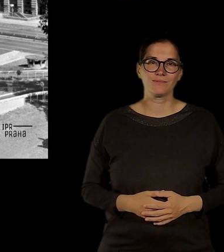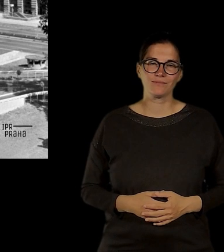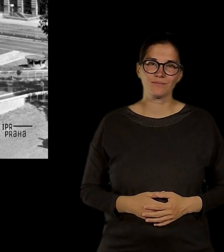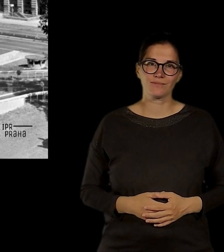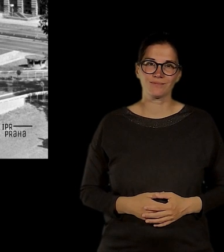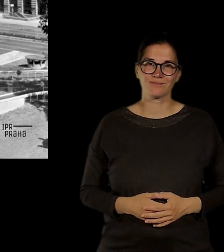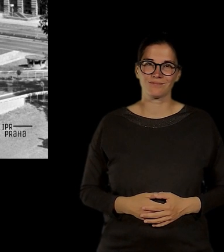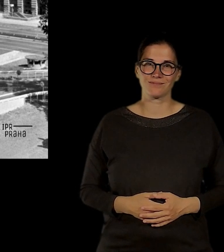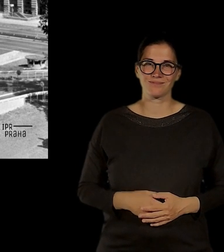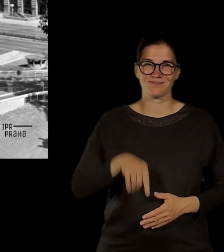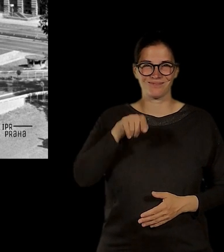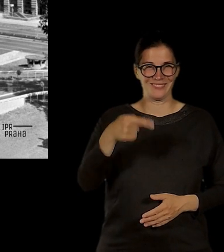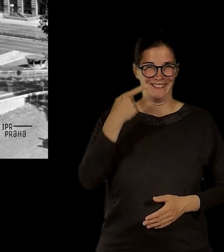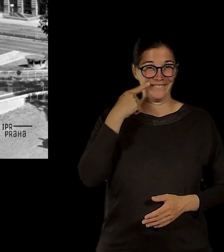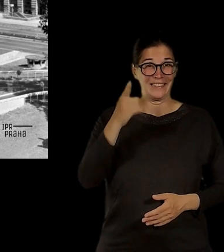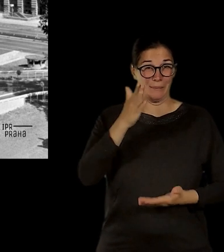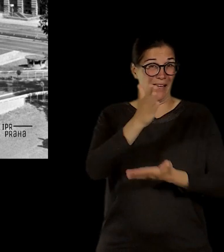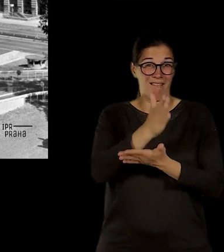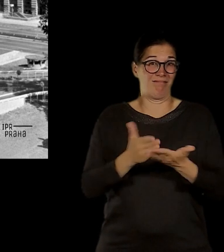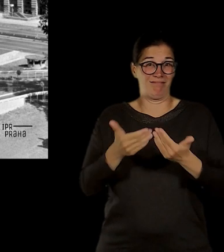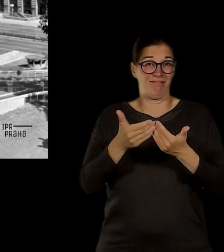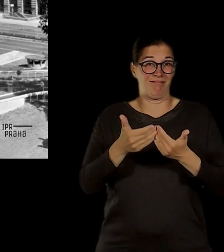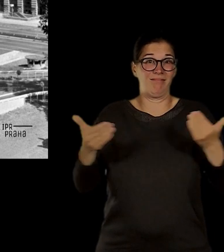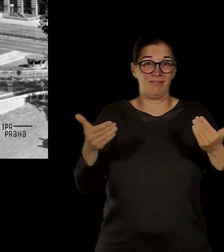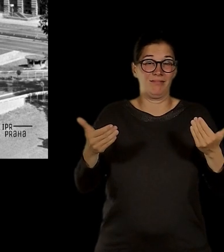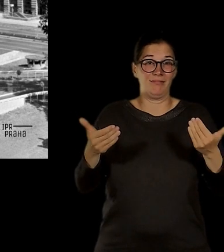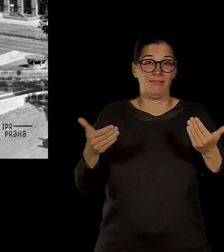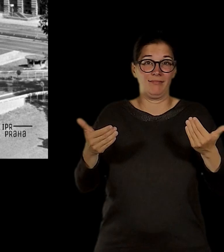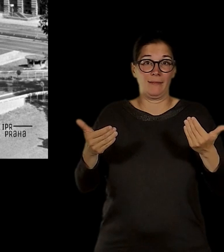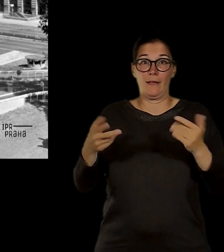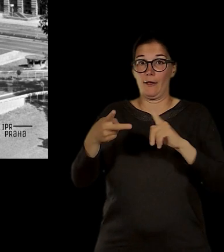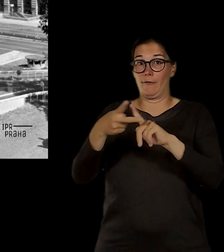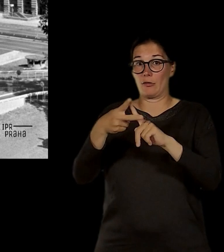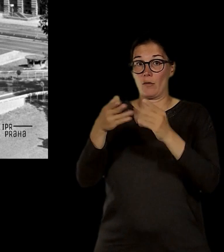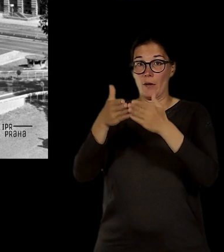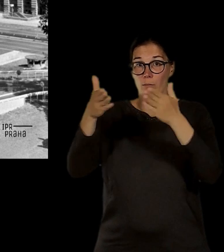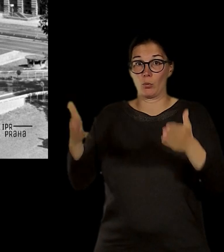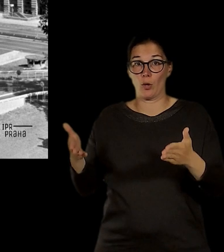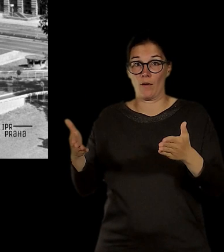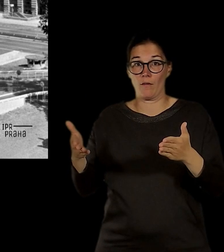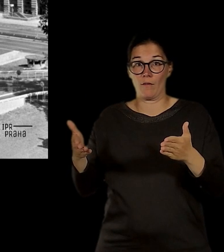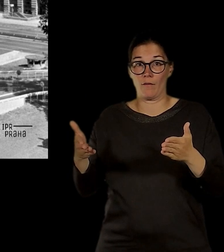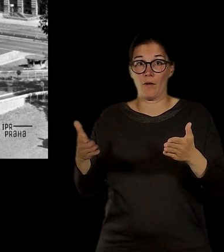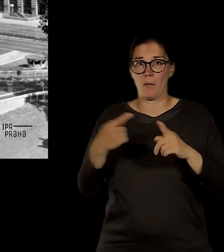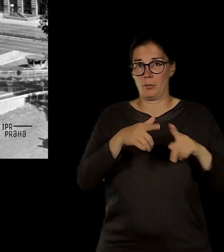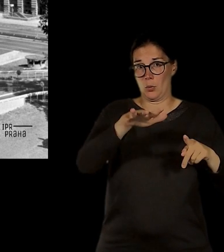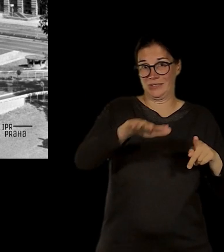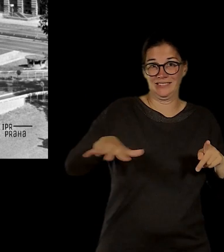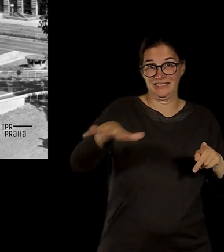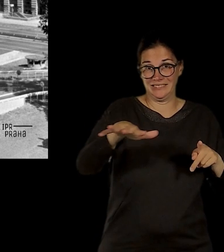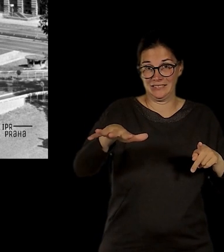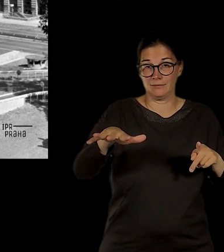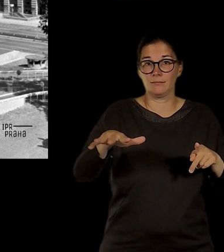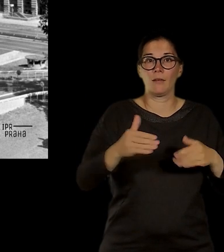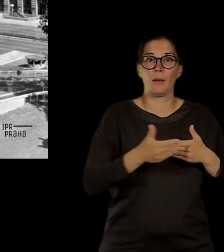které nám vlastně rozděluje, nebo spíš odděluje Fantovu budovu a její předprostor od